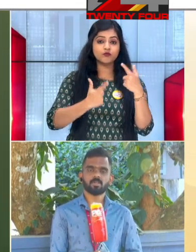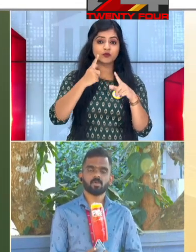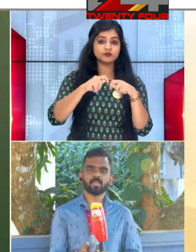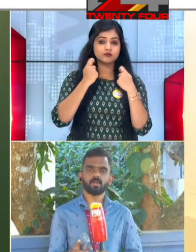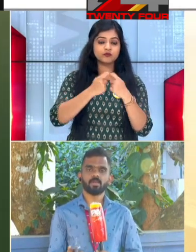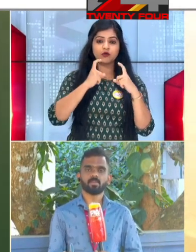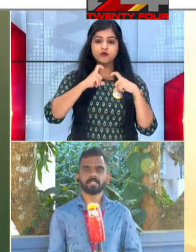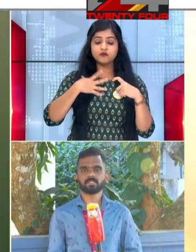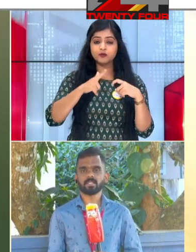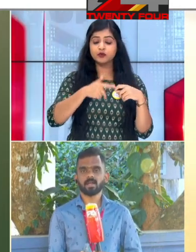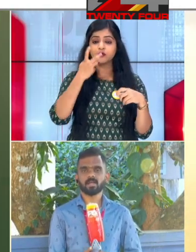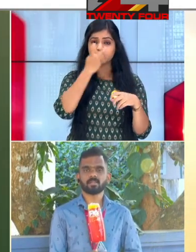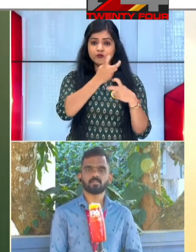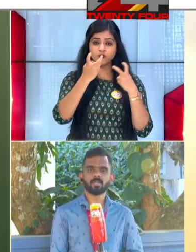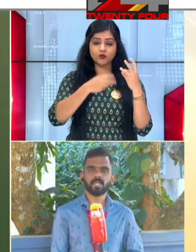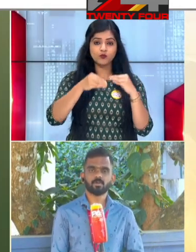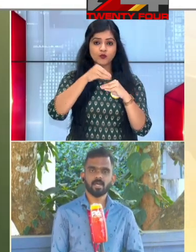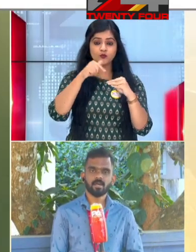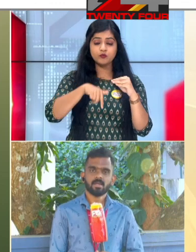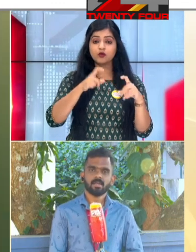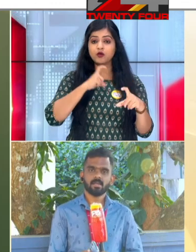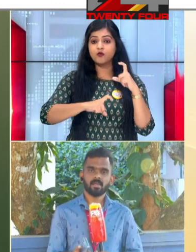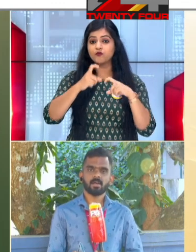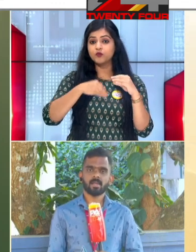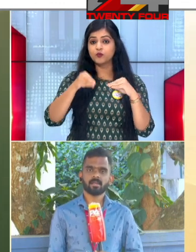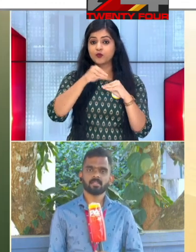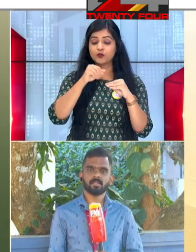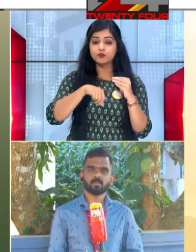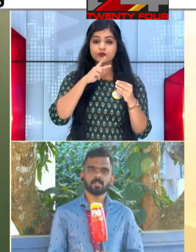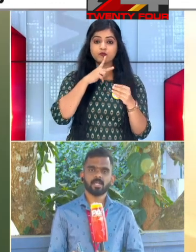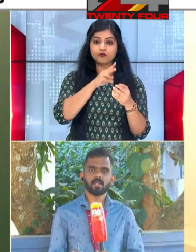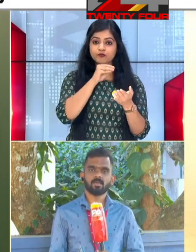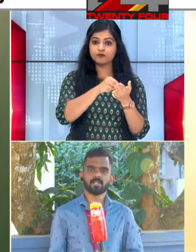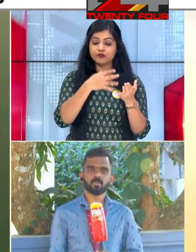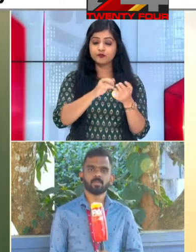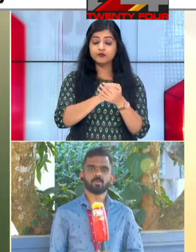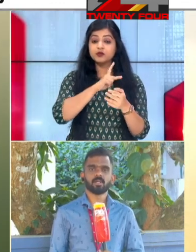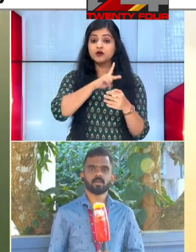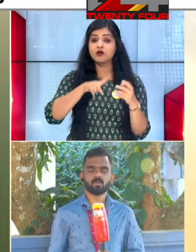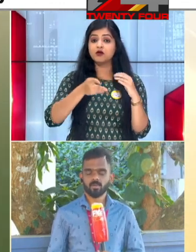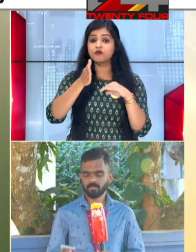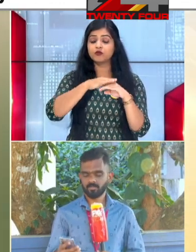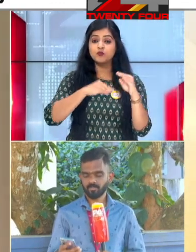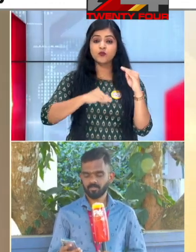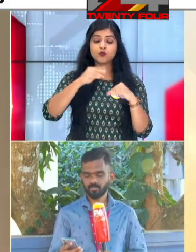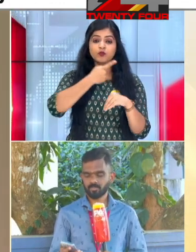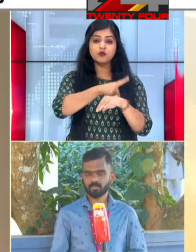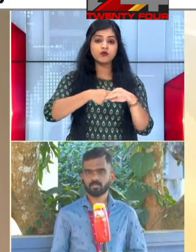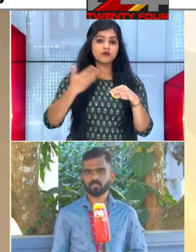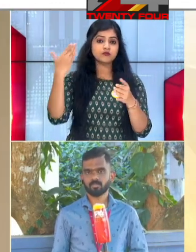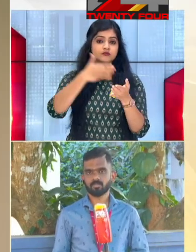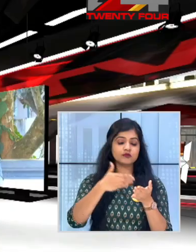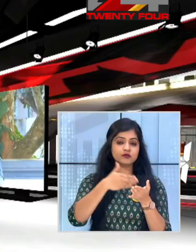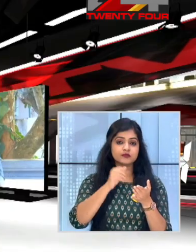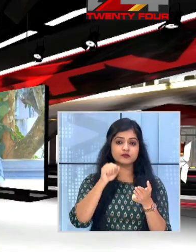തെരച്ചിലും നിരീക്ഷണവും ഒക്കെ തുടങ്ങിയിട്ടുണ്ട്. പ്രദേശത്തെ ജാഗ്രതാ നിർദ്ദേശവും നൽകിയിട്ടുണ്ട്. ഈ കർണാടകത്തിൽ നിന്ന് തുടർച്ചയായി കടുവകൾ എത്തുന്നു എന്നുള്ളതാണ് ഗോകുൽ. ശരി,